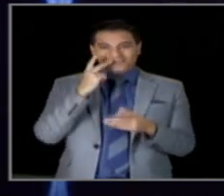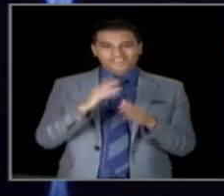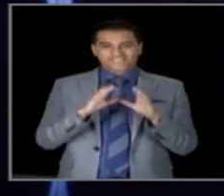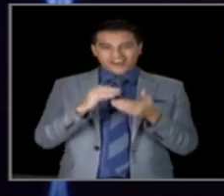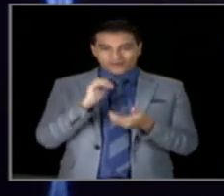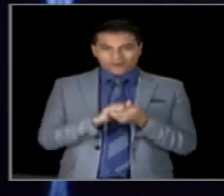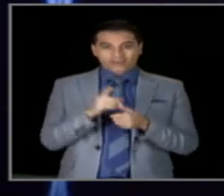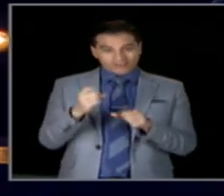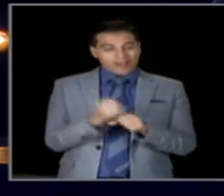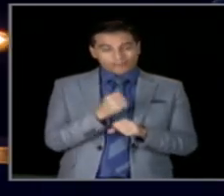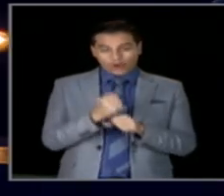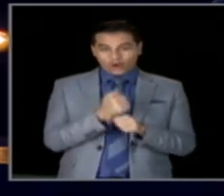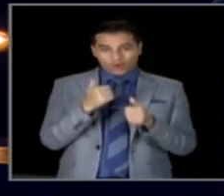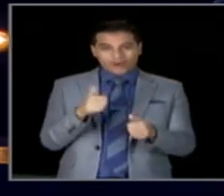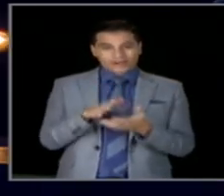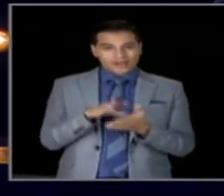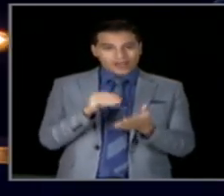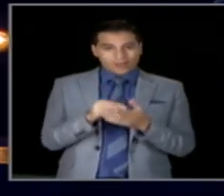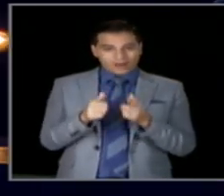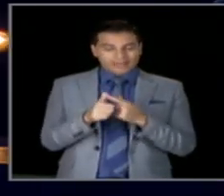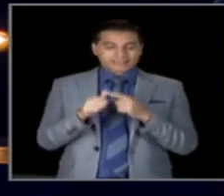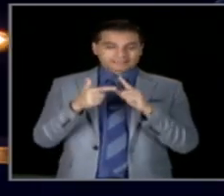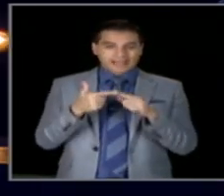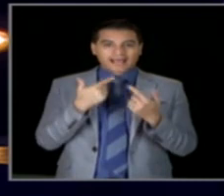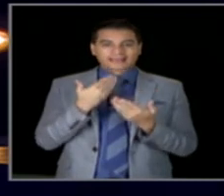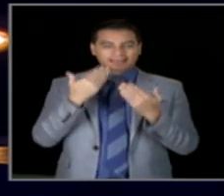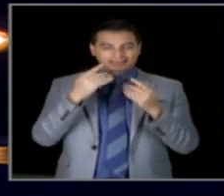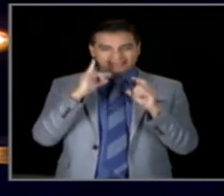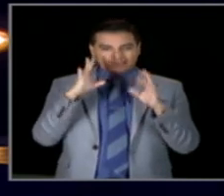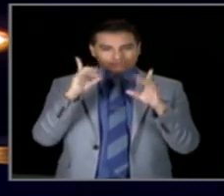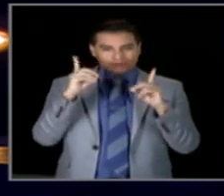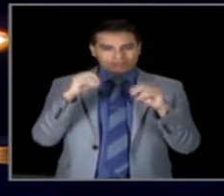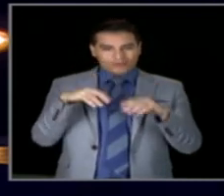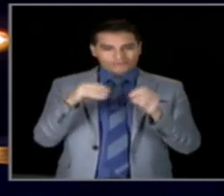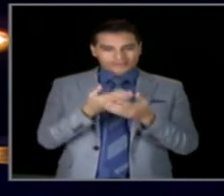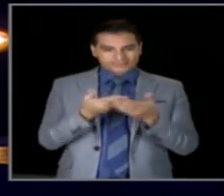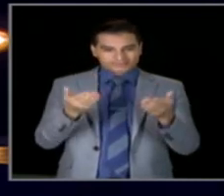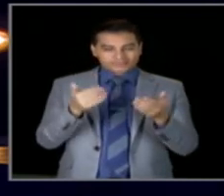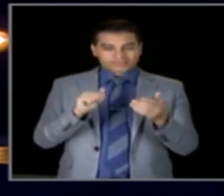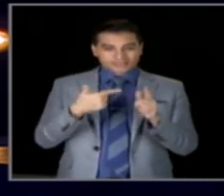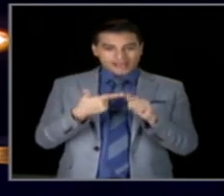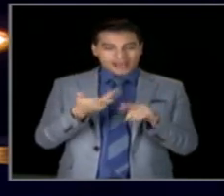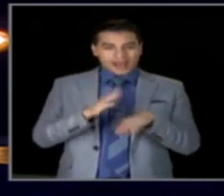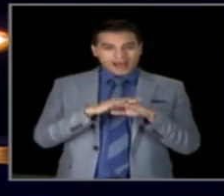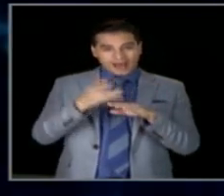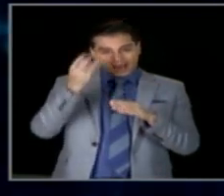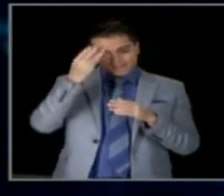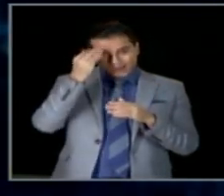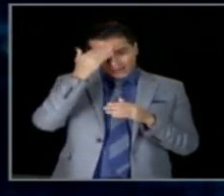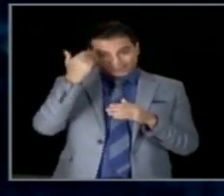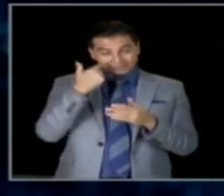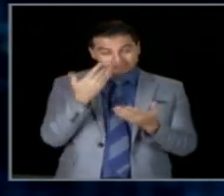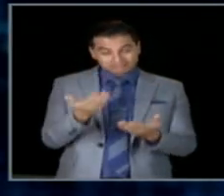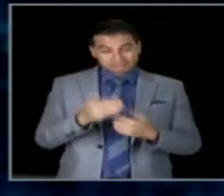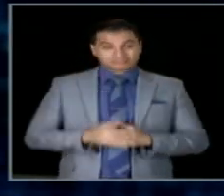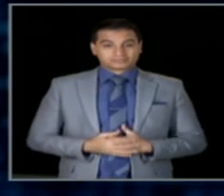ادائكم الحقيقه حلو جدا في الفقره الاولى، بتمنى لكم كل التوفيق. ودلوقتي مع الفقره الثانيه، فقره المعرفه.